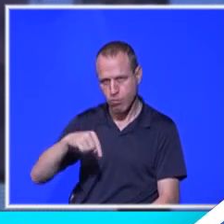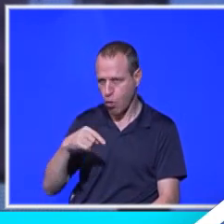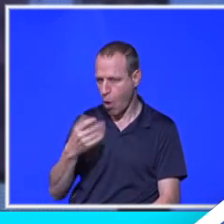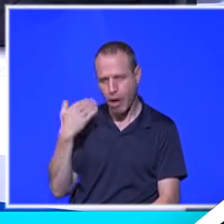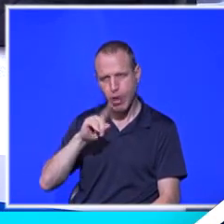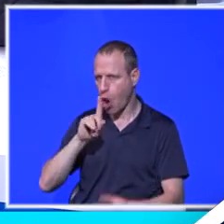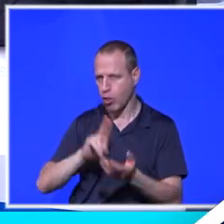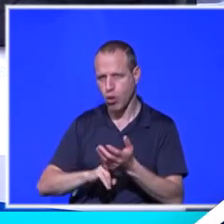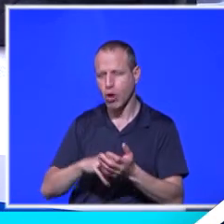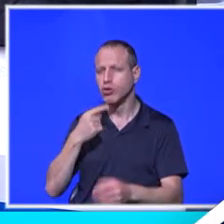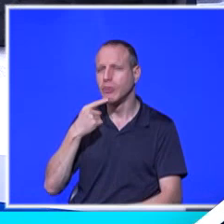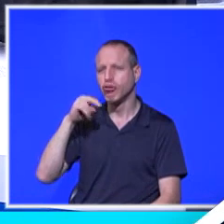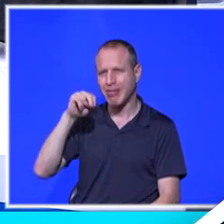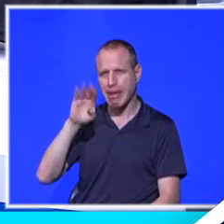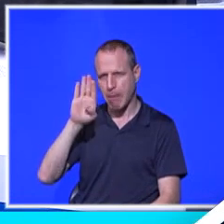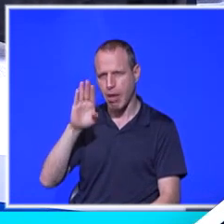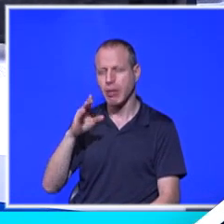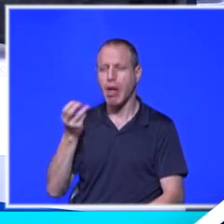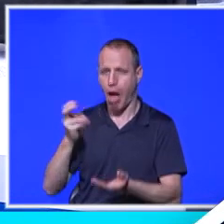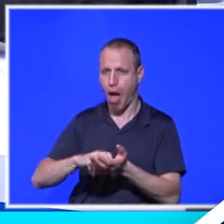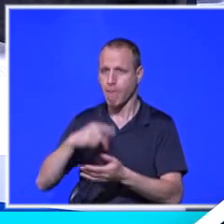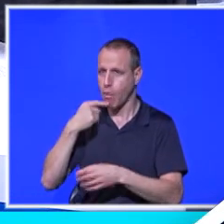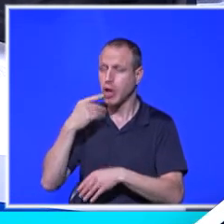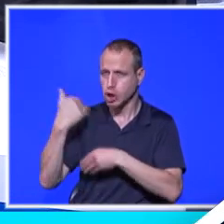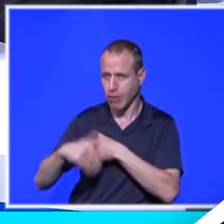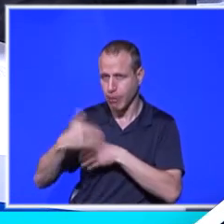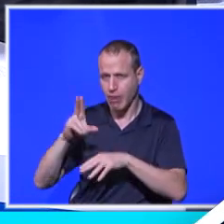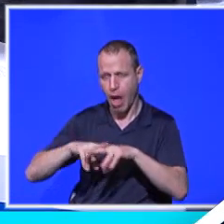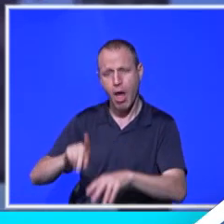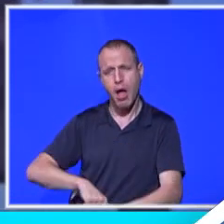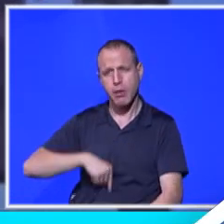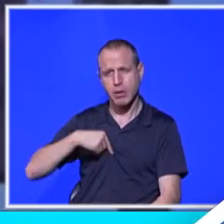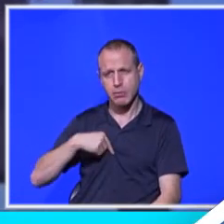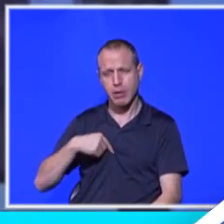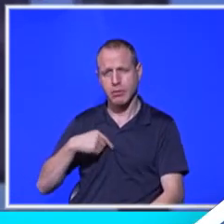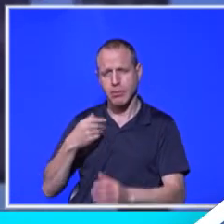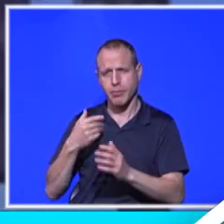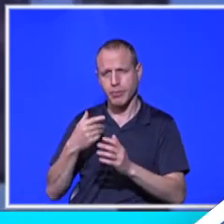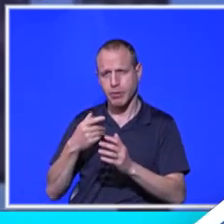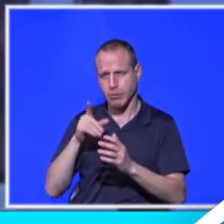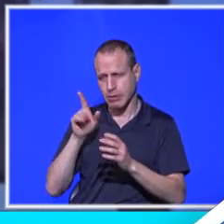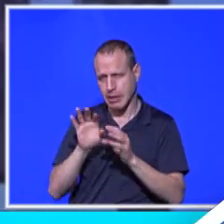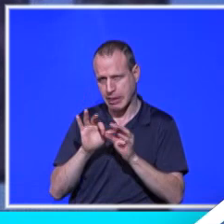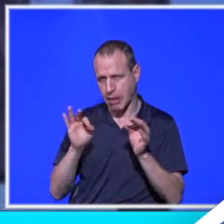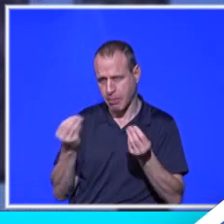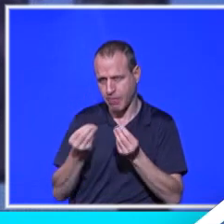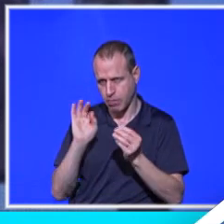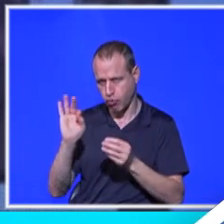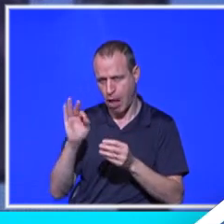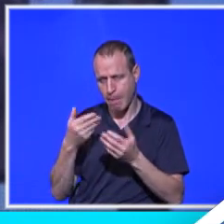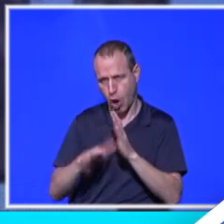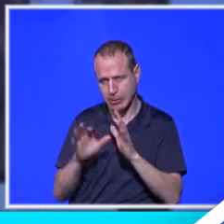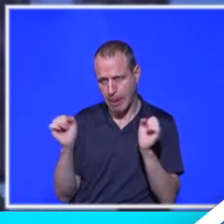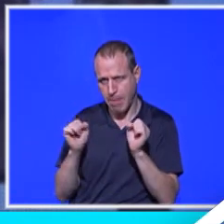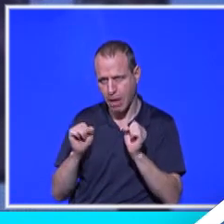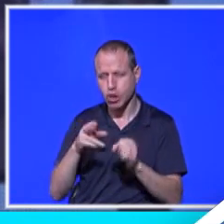נכונה. זאת אומרת, כשניר ברקת קם ואומר, סוף סוף, אחרי כל כך הרבה זמן, מחוסר פחד, אתה התחלת בדברים שלך ואמרת,